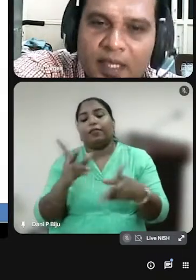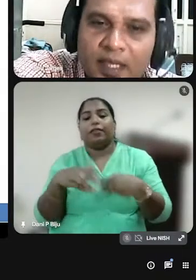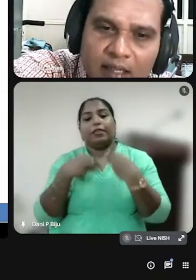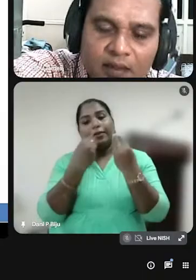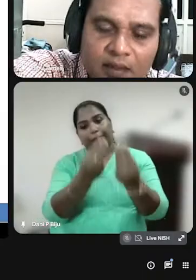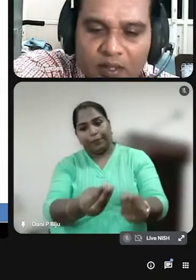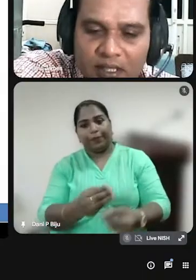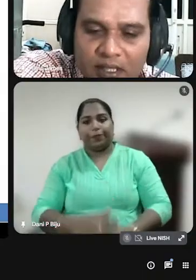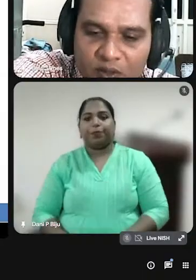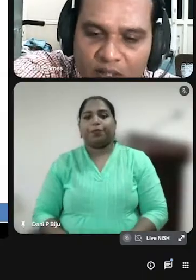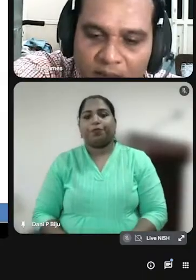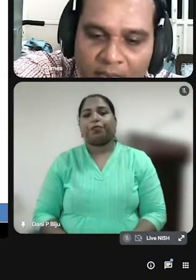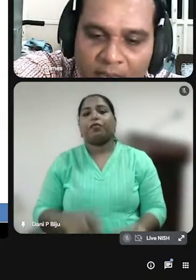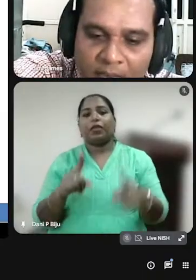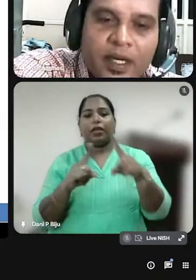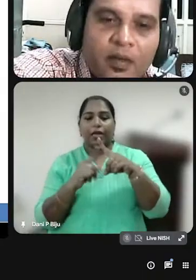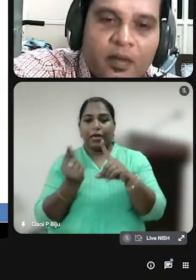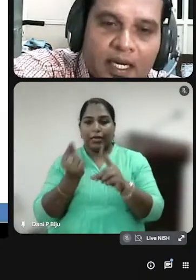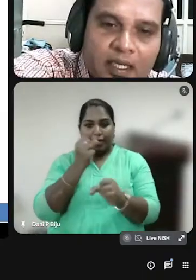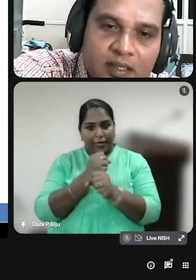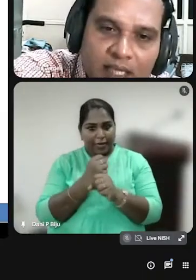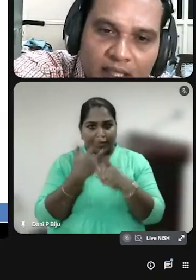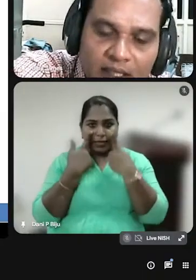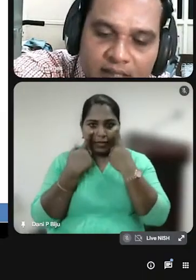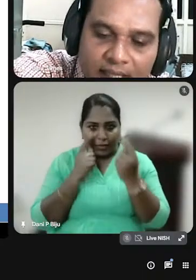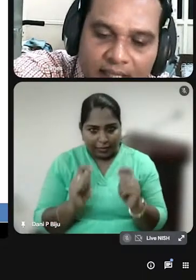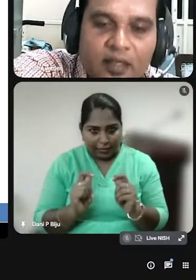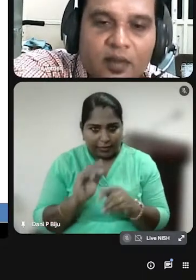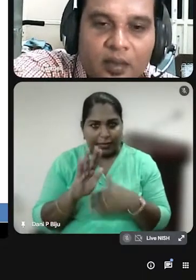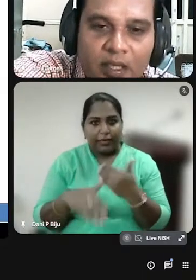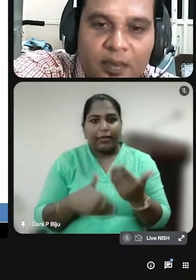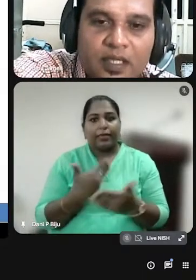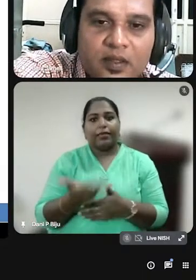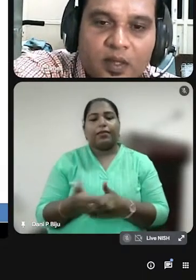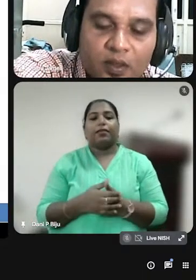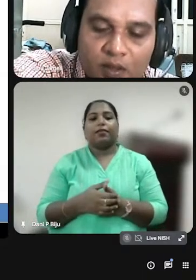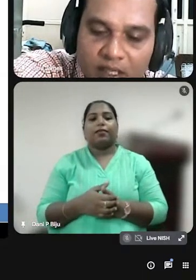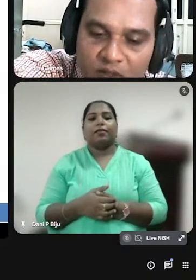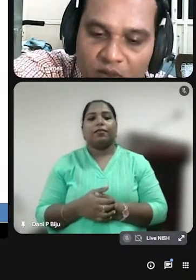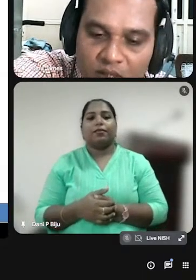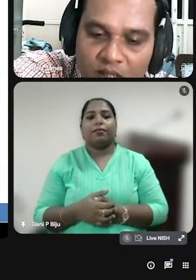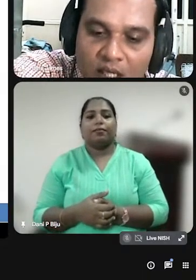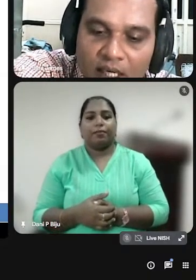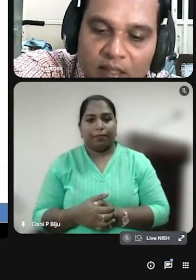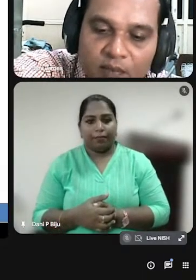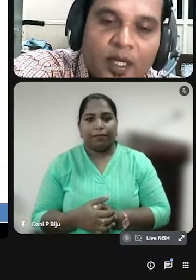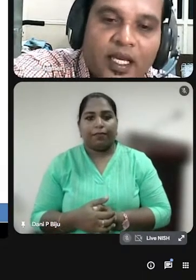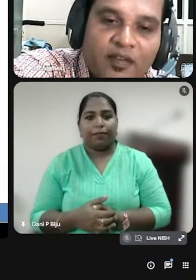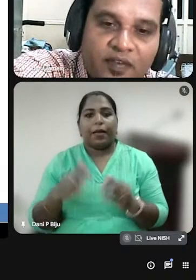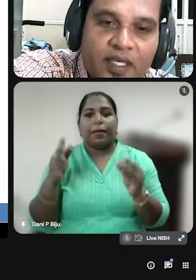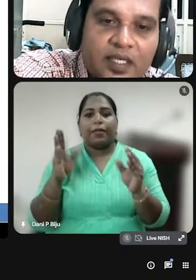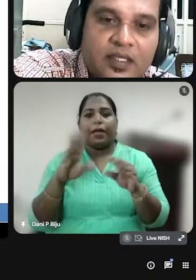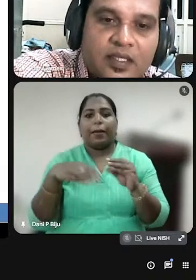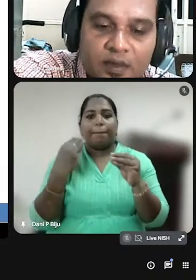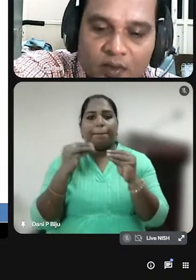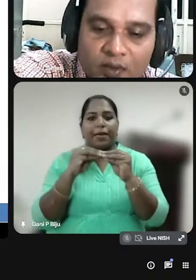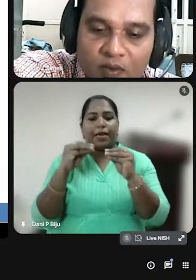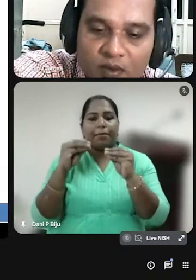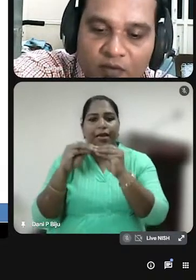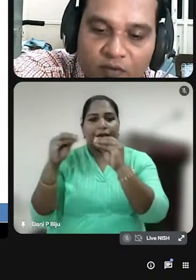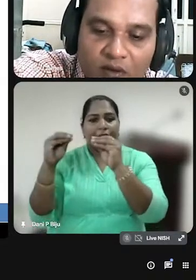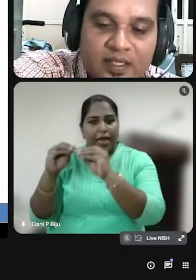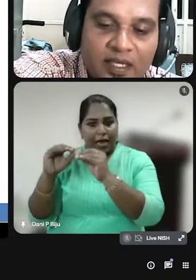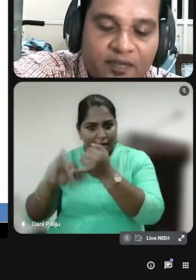അപ്പൊ ടഗ് എന്ന് പറഞ്ഞൊരു ടെസ്റ്റ് ഉണ്ട്, ബെർത്ത് ബാലൻസ് സ്കെയിൽ എന്ന് പറയുന്നത് BBS എന്ന് പറയുന്നത്, അതുപോലെ SES എന്ന്